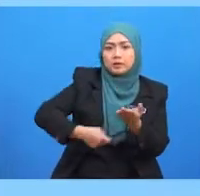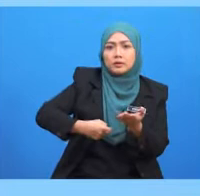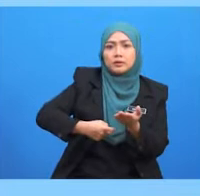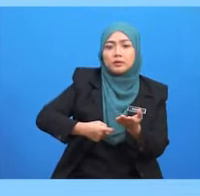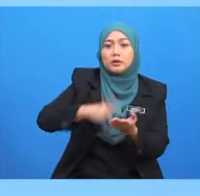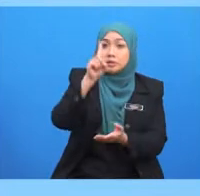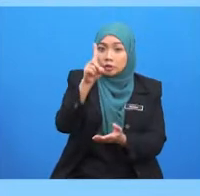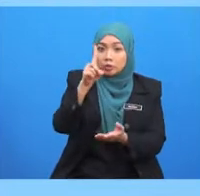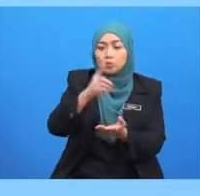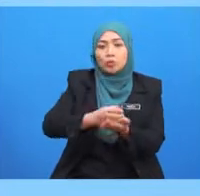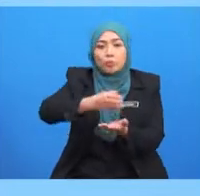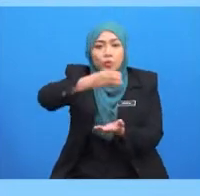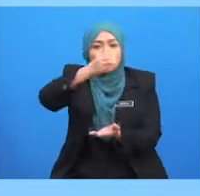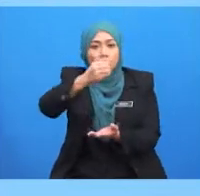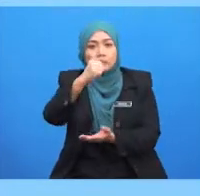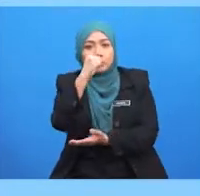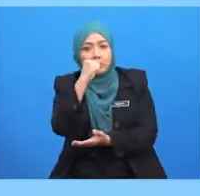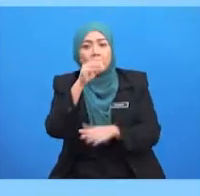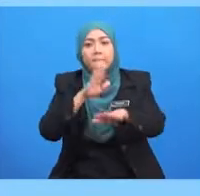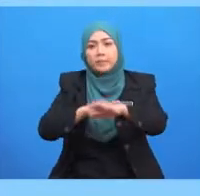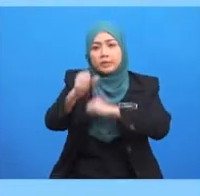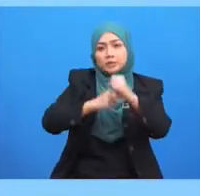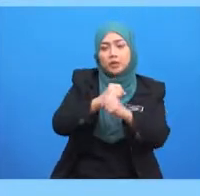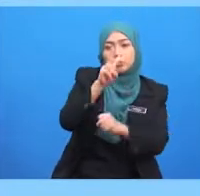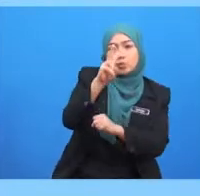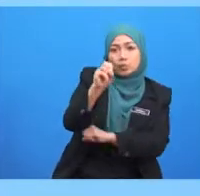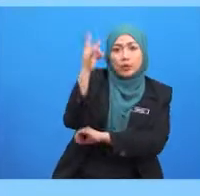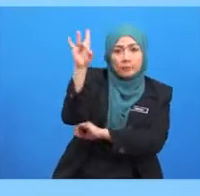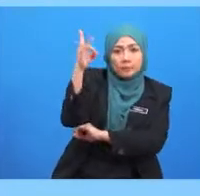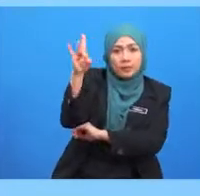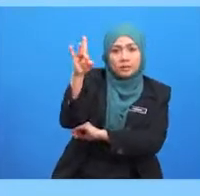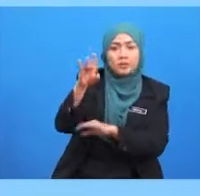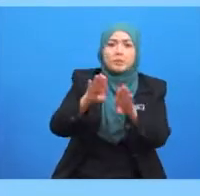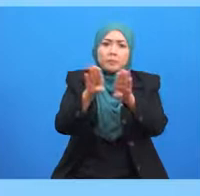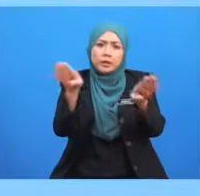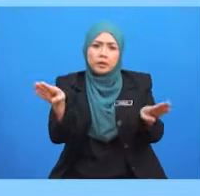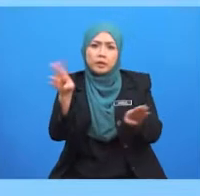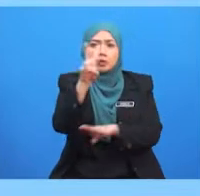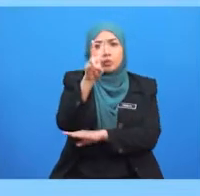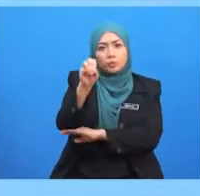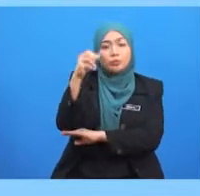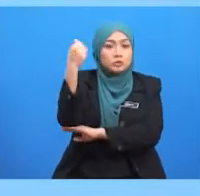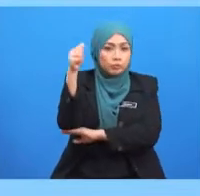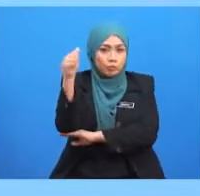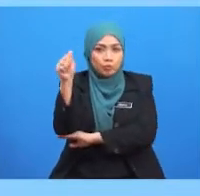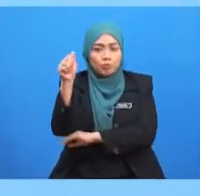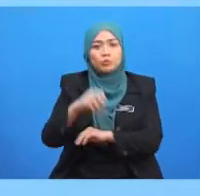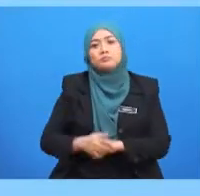botol wajah tahun 2018 berbanding tahun 2010